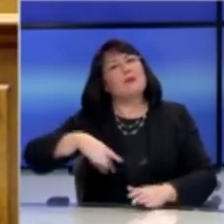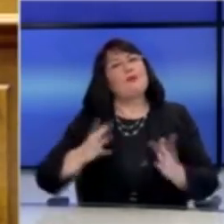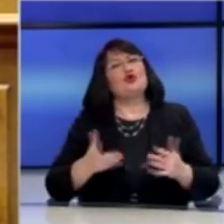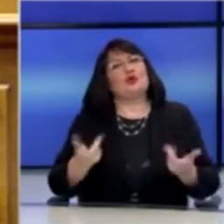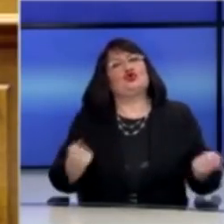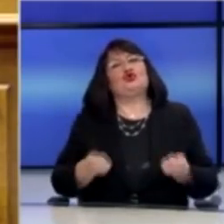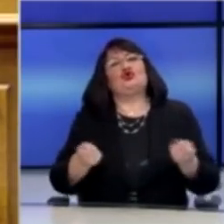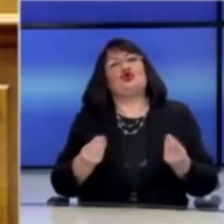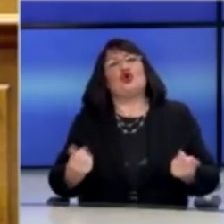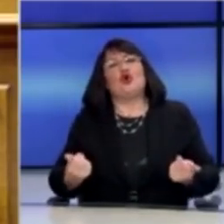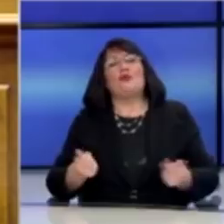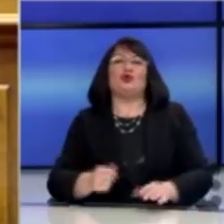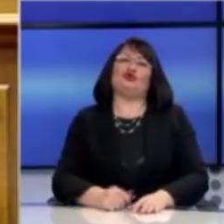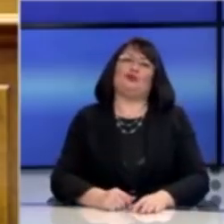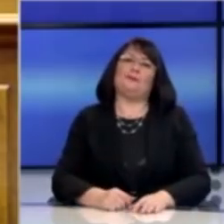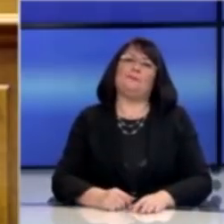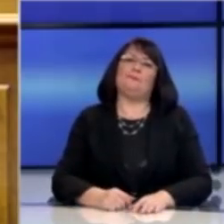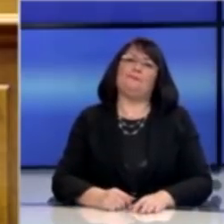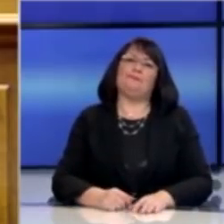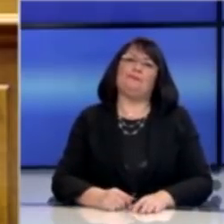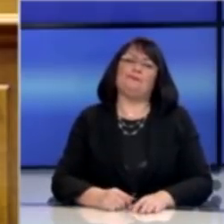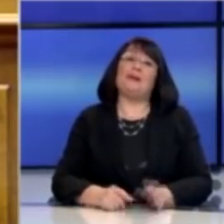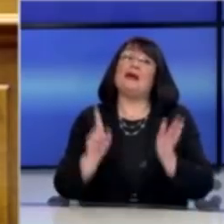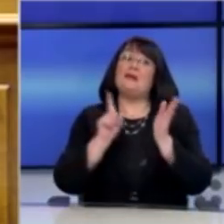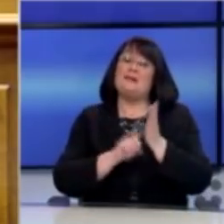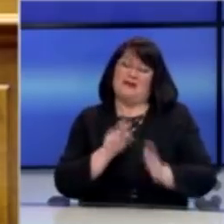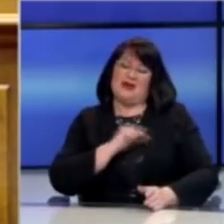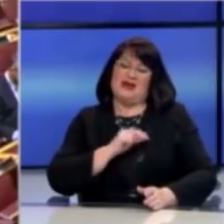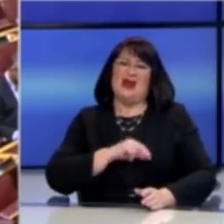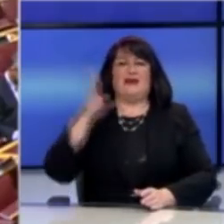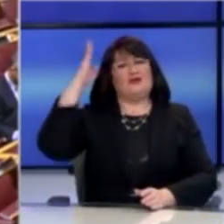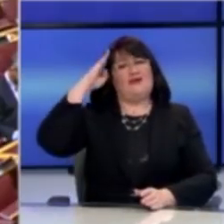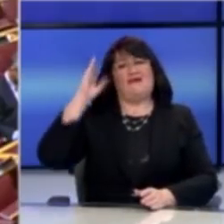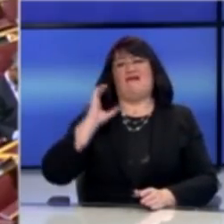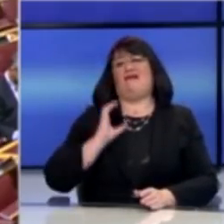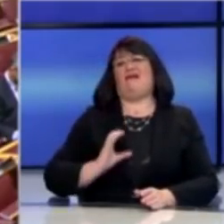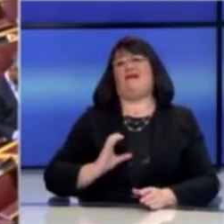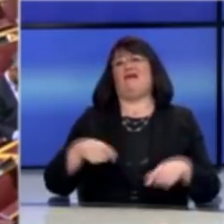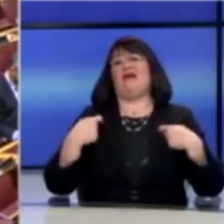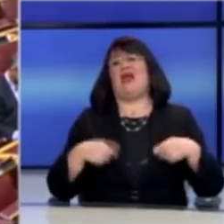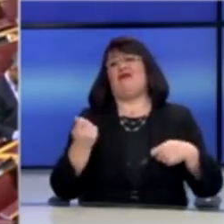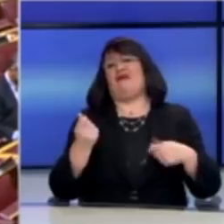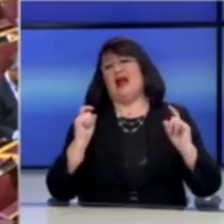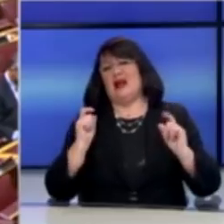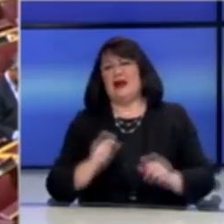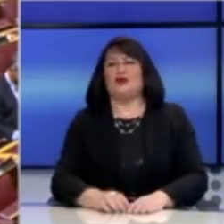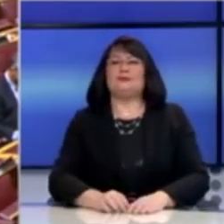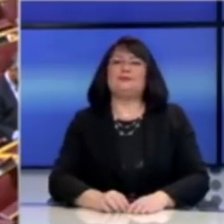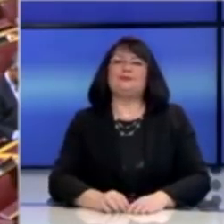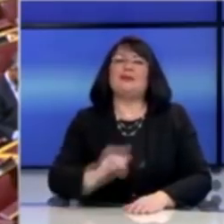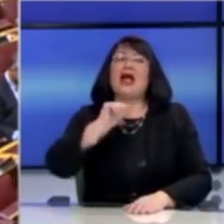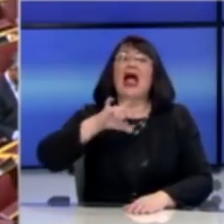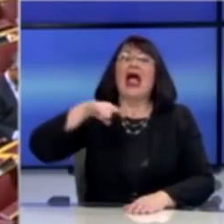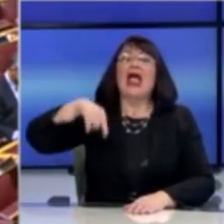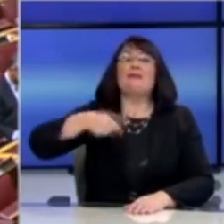γίνει αν δεν αυξηθούν τα κέρδη του μεγάλου κεφαλαίου. Και η αύξηση των κερδών ως ποσοστό του